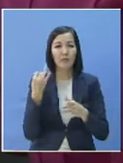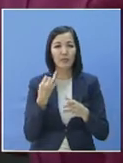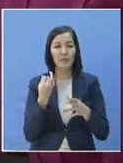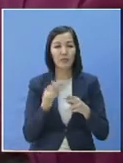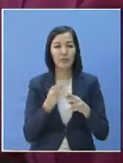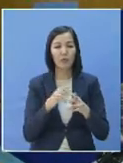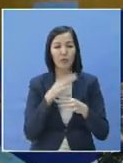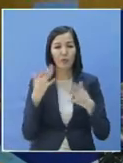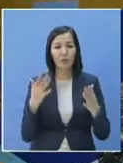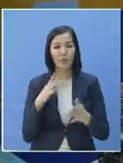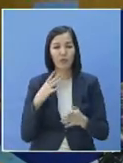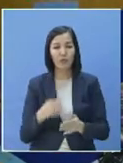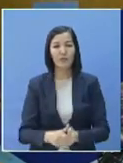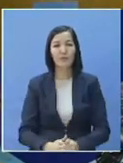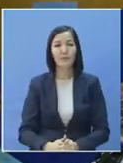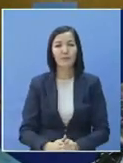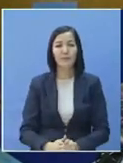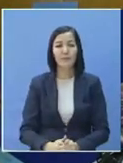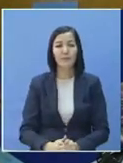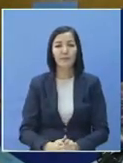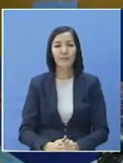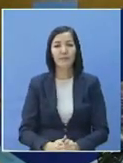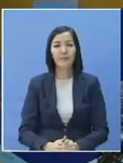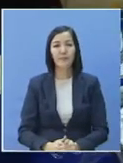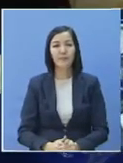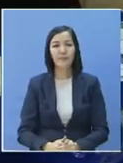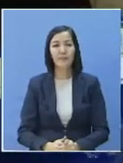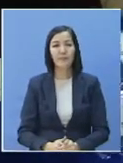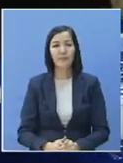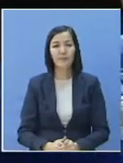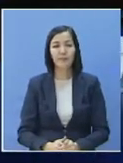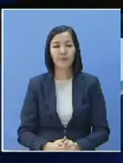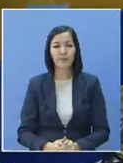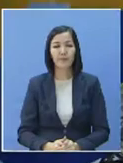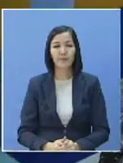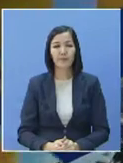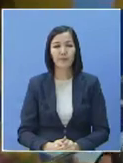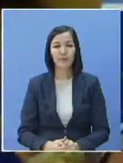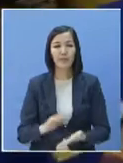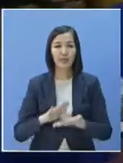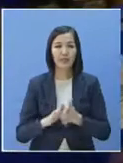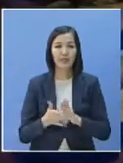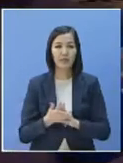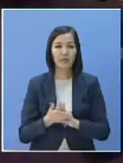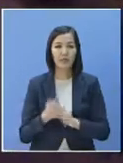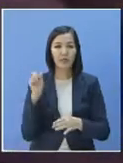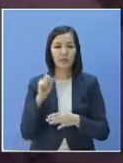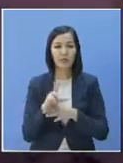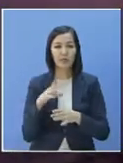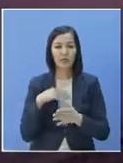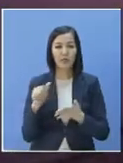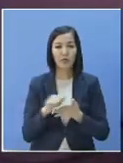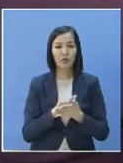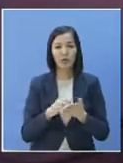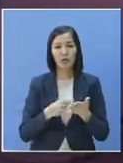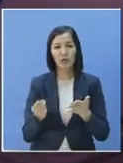мәліметтер көп болды. Егер келісімшартқа тапсырыс беріп қойдық, Біз тетіп жасау үшін біраз құжаттарын